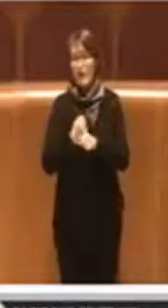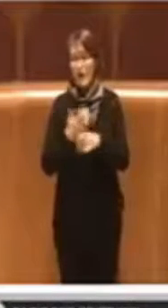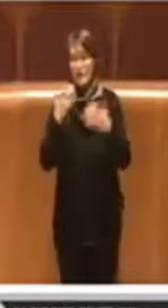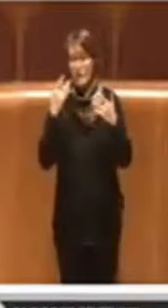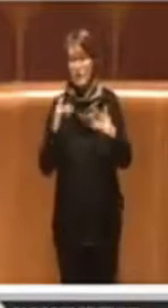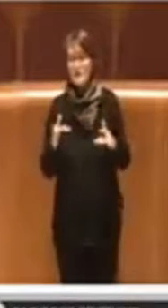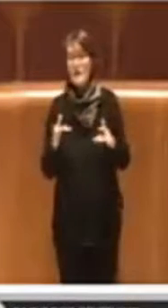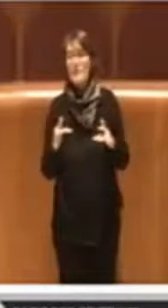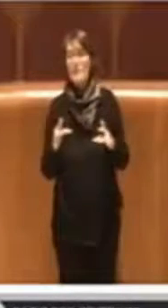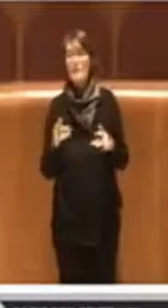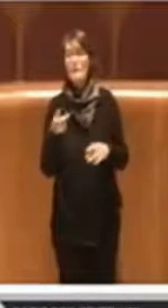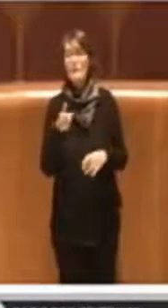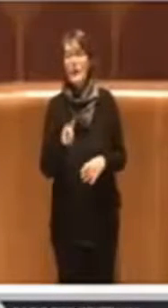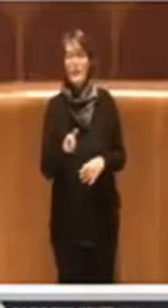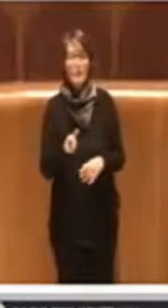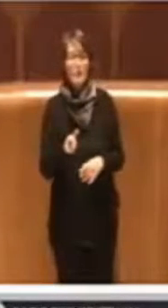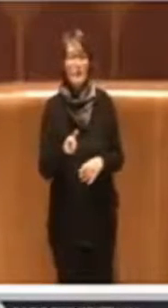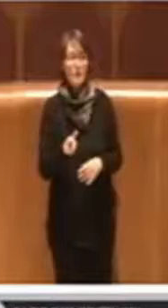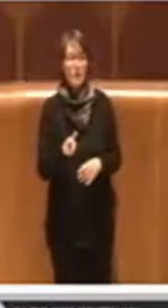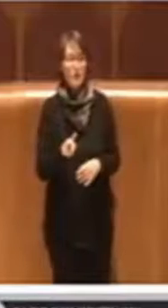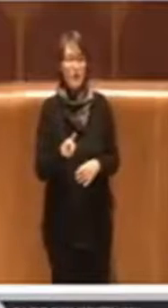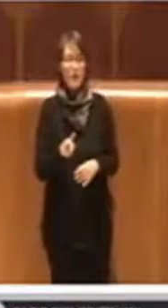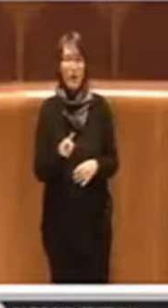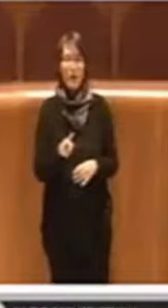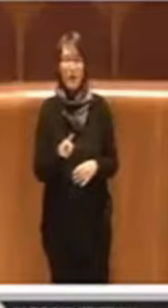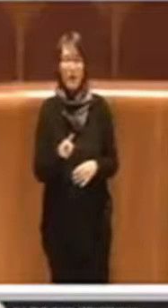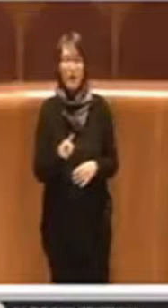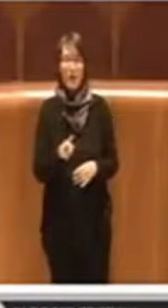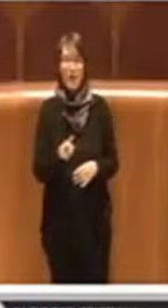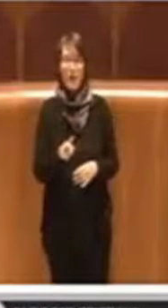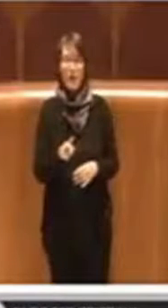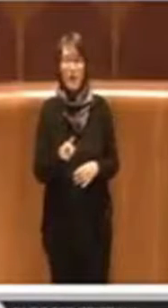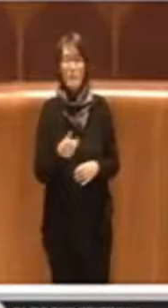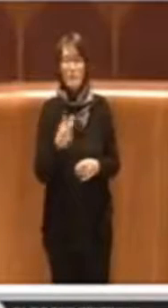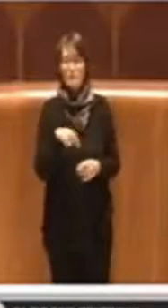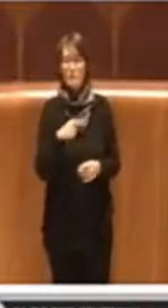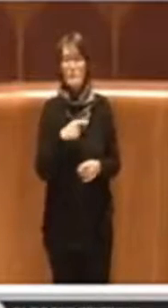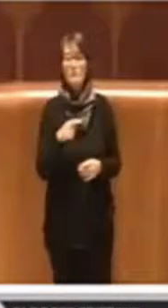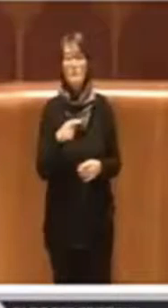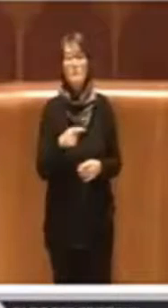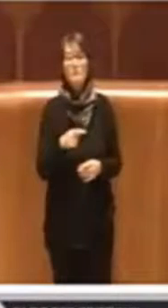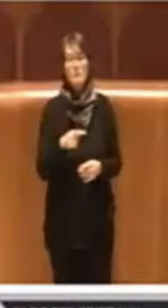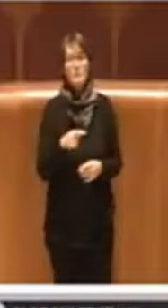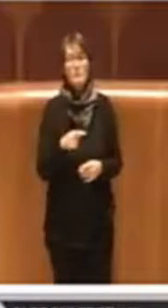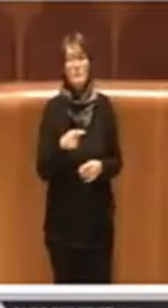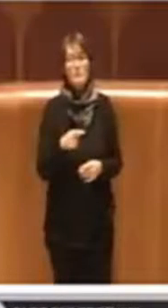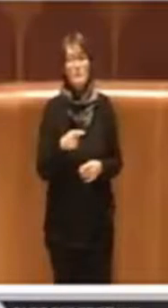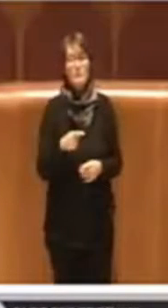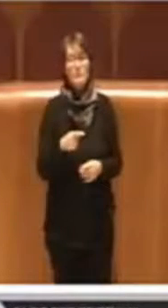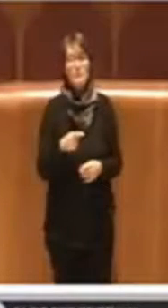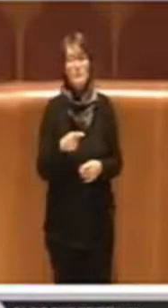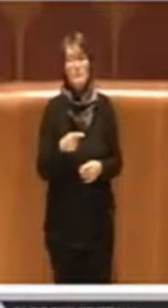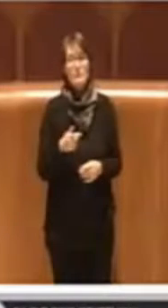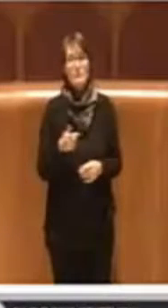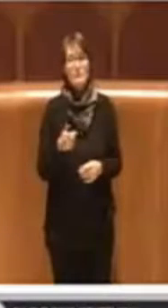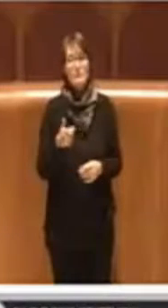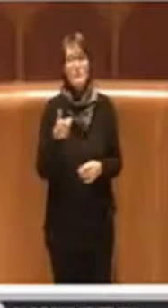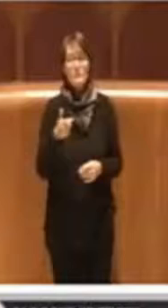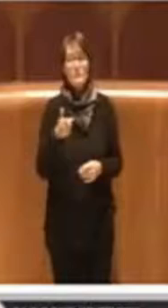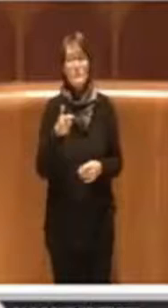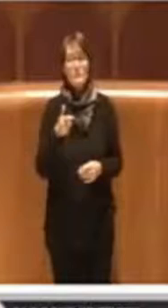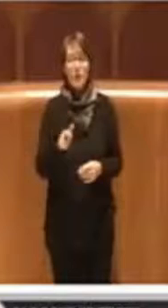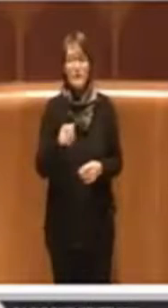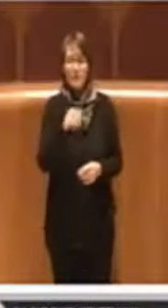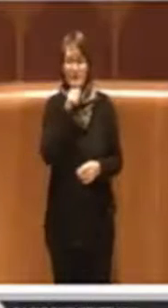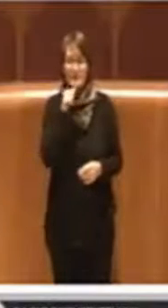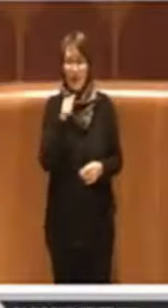premesse, che appunto servirà ad evitare di ricorrere, come si dice, a provvedimenti